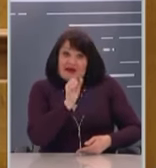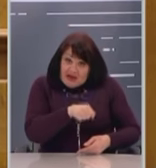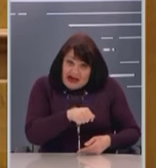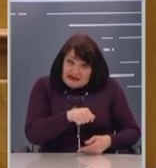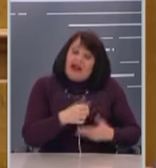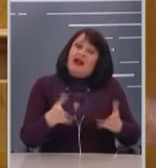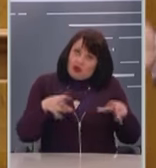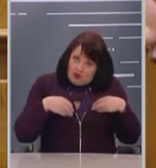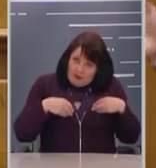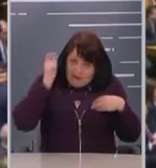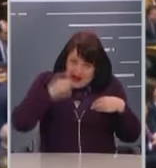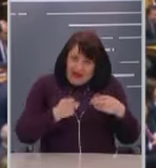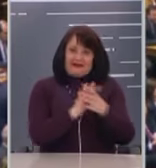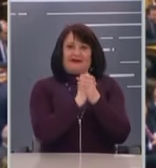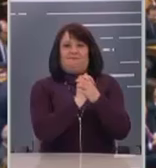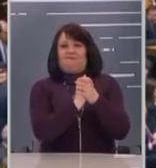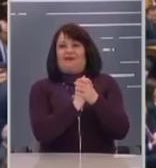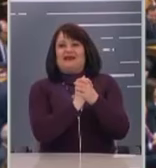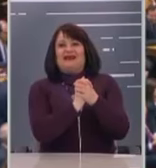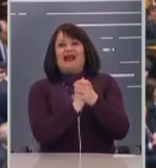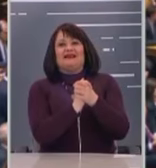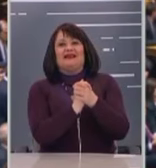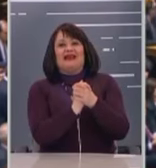Το παραδέχεστε. Συγχαρητήρια.